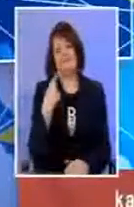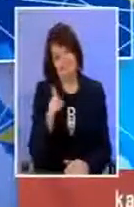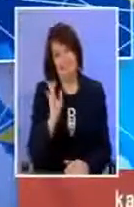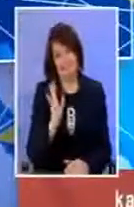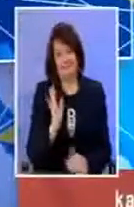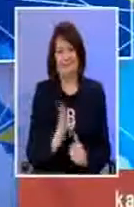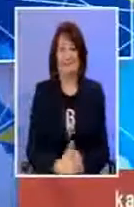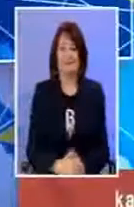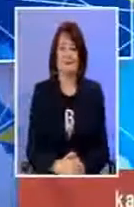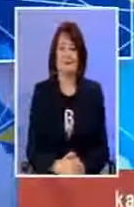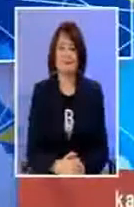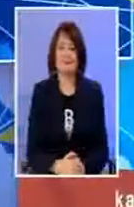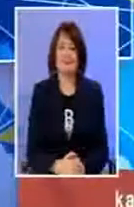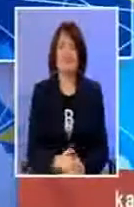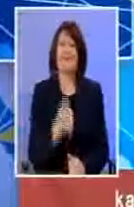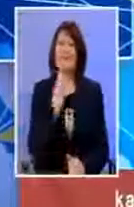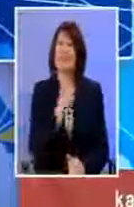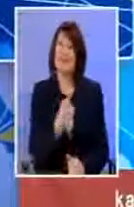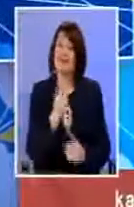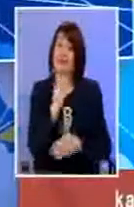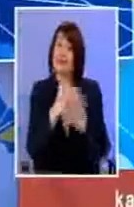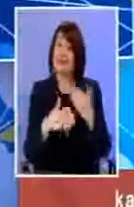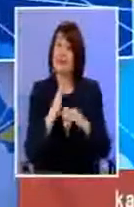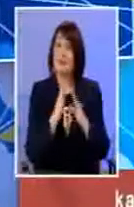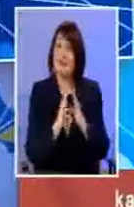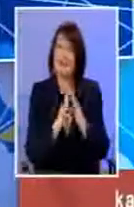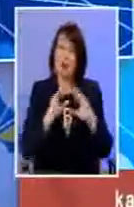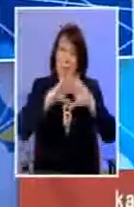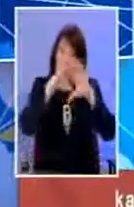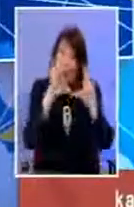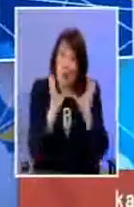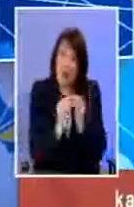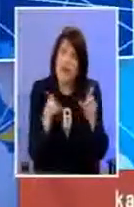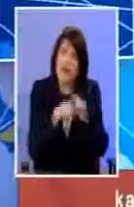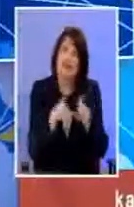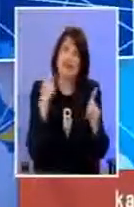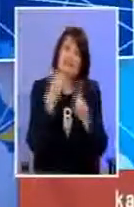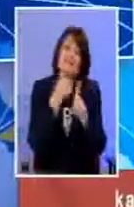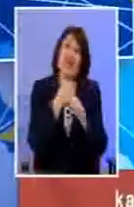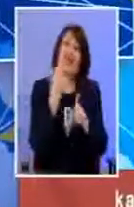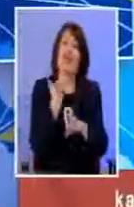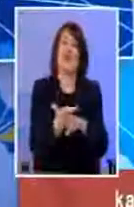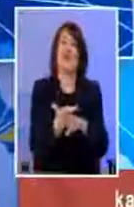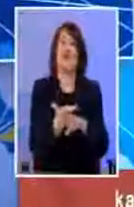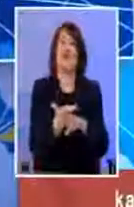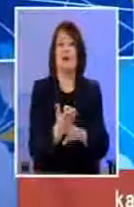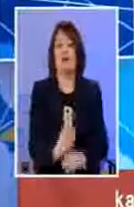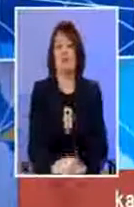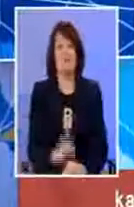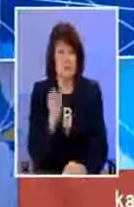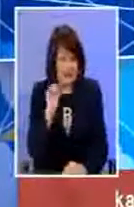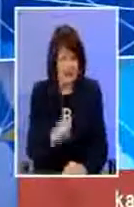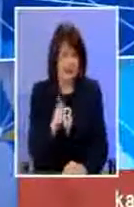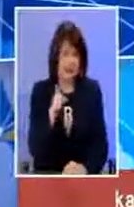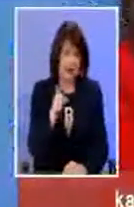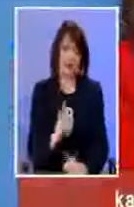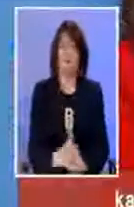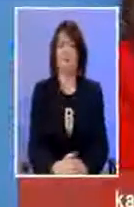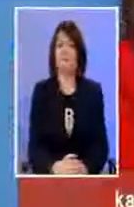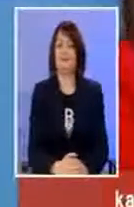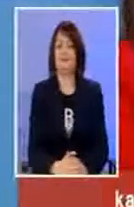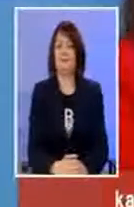αλλά όταν μιλάμε για αναπηρία, να διεκδικούν όλοι μαζί ανάπηροι. Συμφωνώ μαζί σας. Έτσι πρέπει να γίνεται. Αυτό. Σε όλες